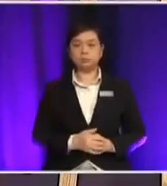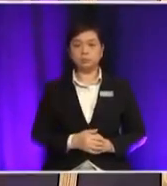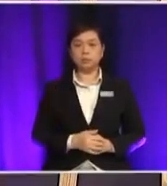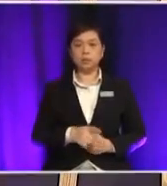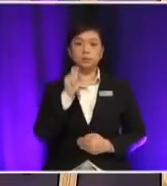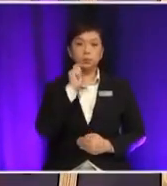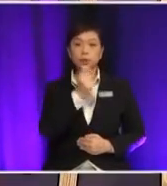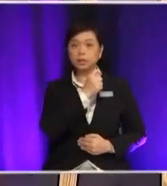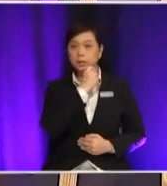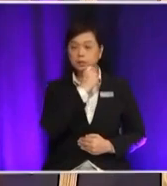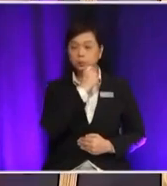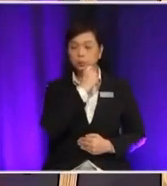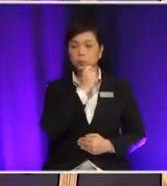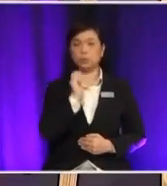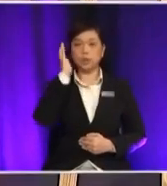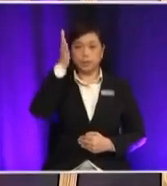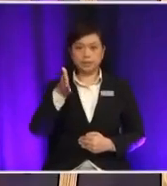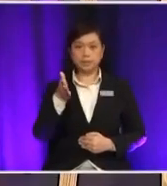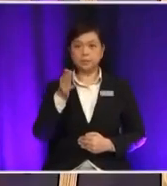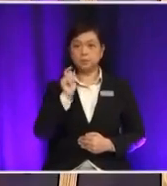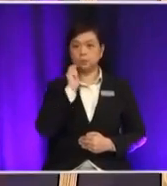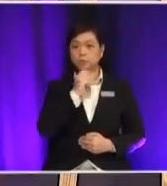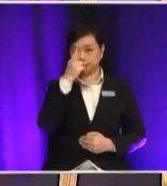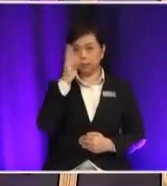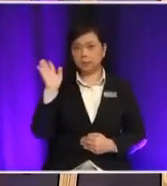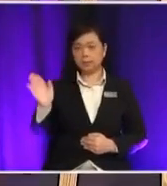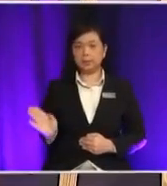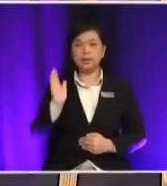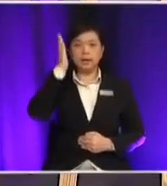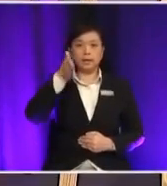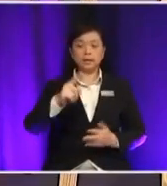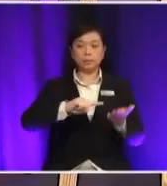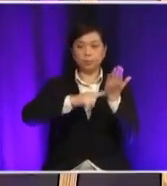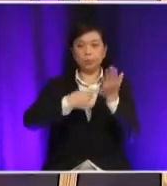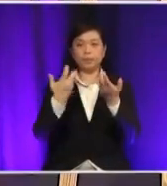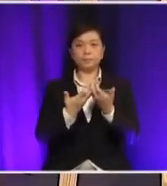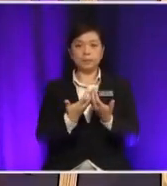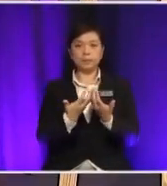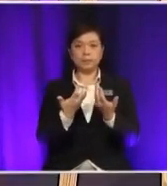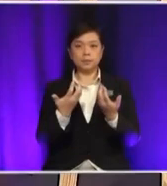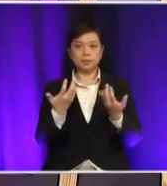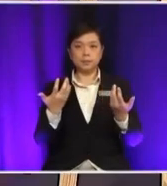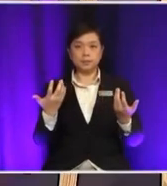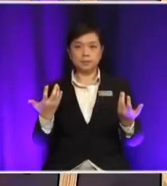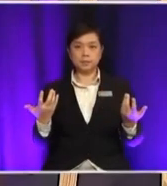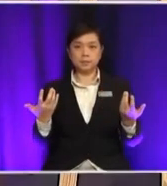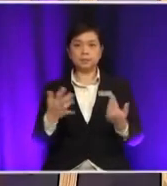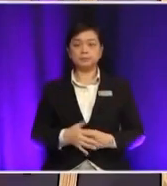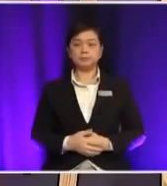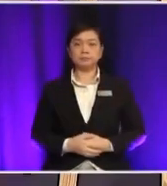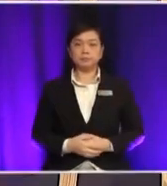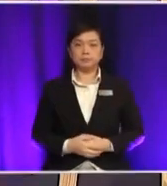bermaksud kromatik kembar yang tadi kan dia akan tak berpisah Kris nah so dia akan tak